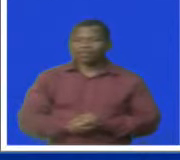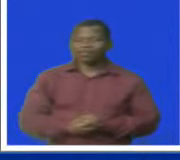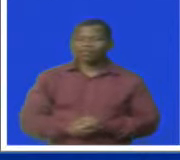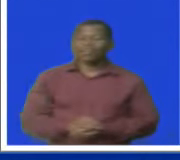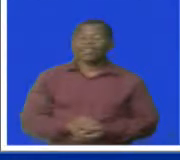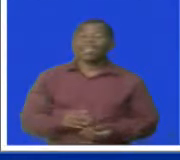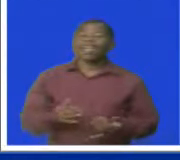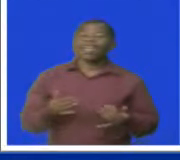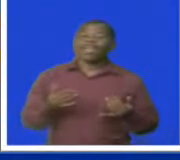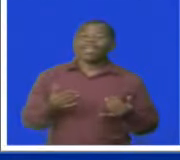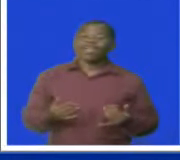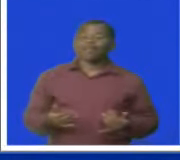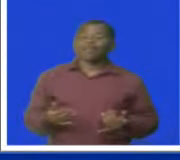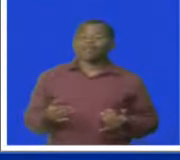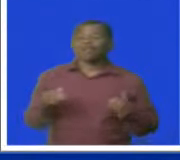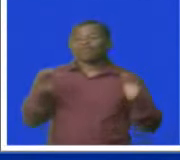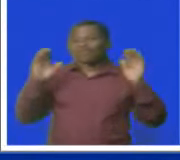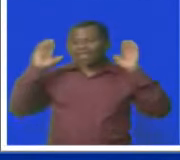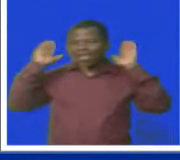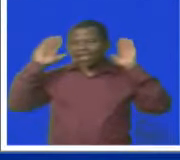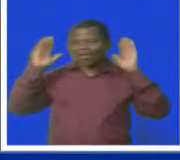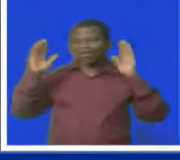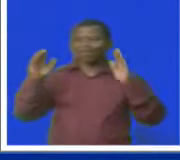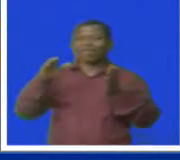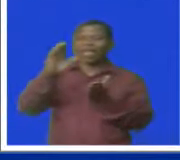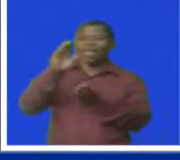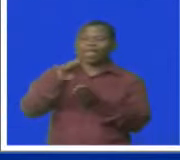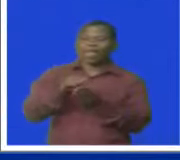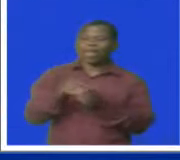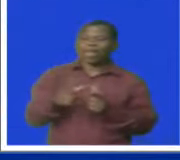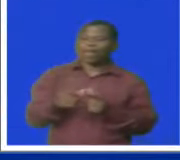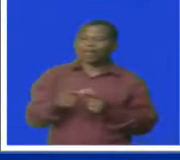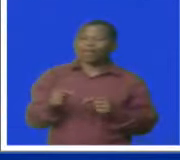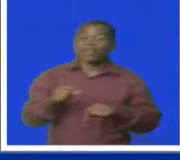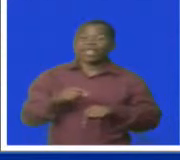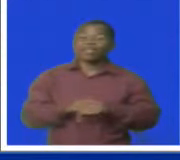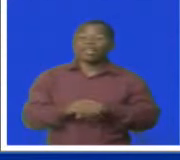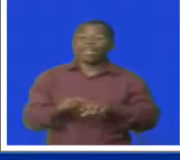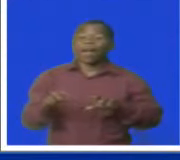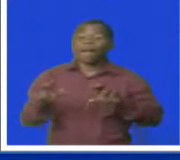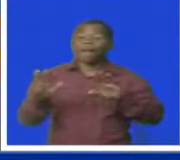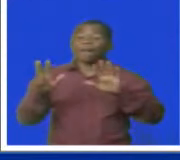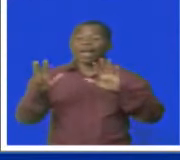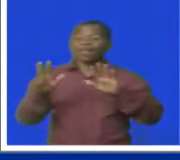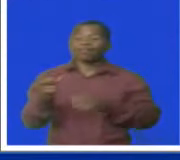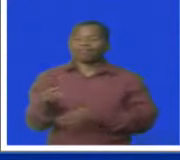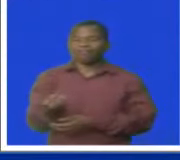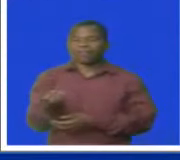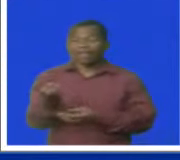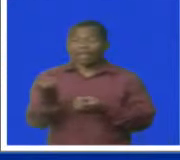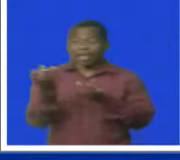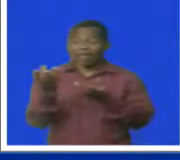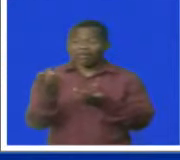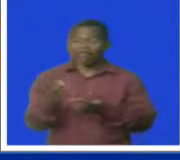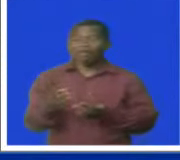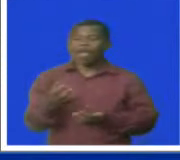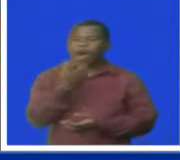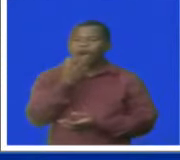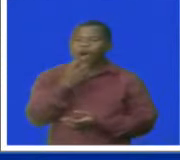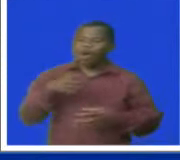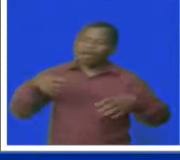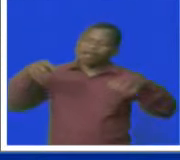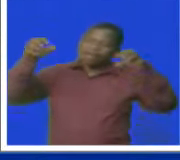Nilibengosi lenhleti yaguca 10 simbi yesikhombisa. Kazi-ke 10 simbi yesiphohlongo titawulandzela sesihamba sinishiya nelizinga lekubanza